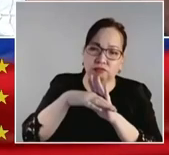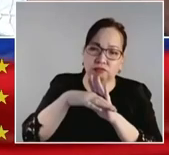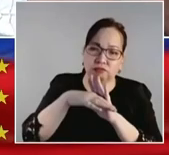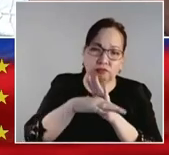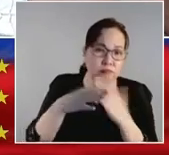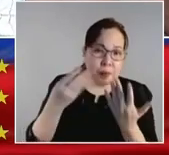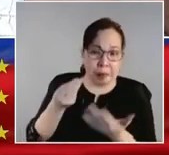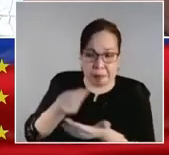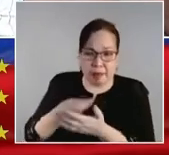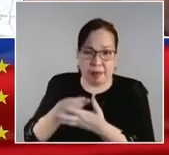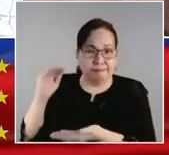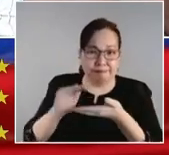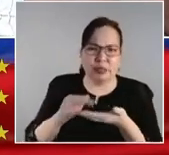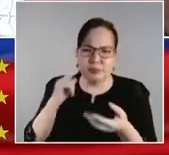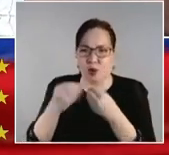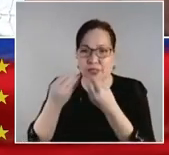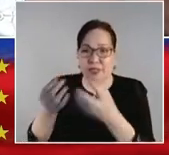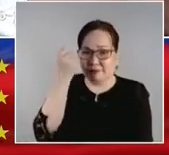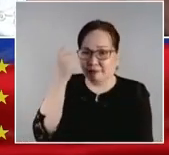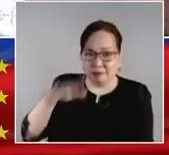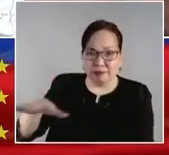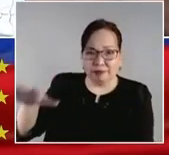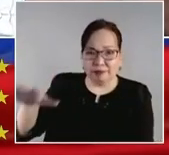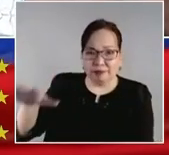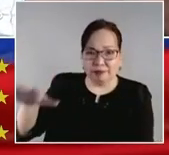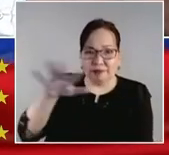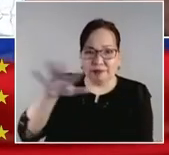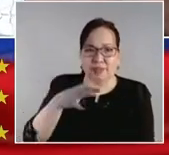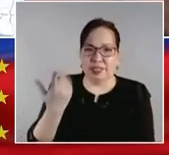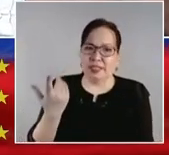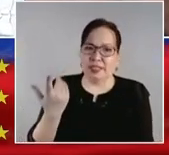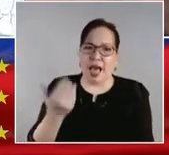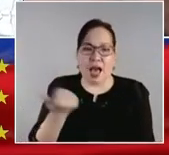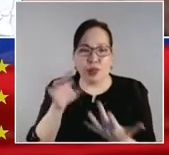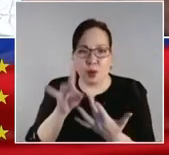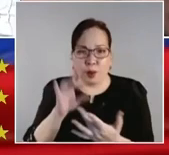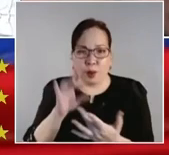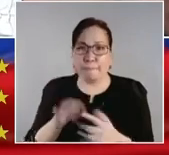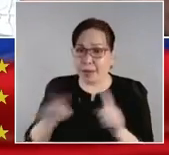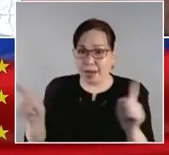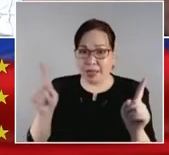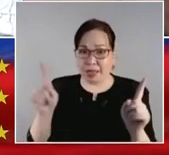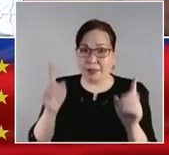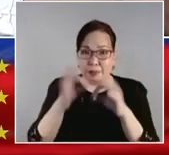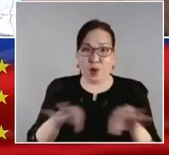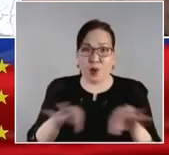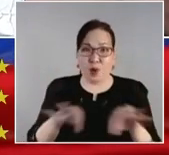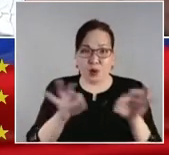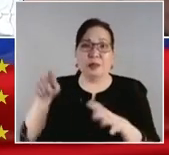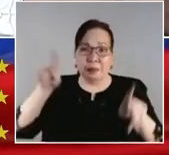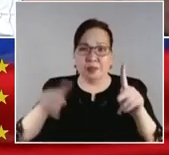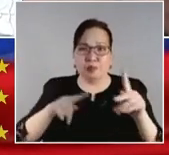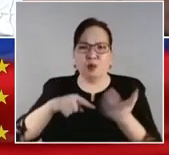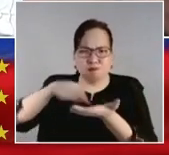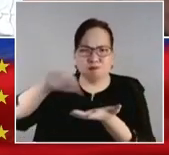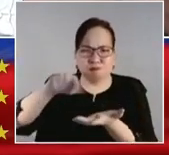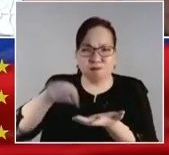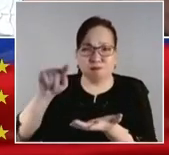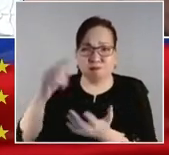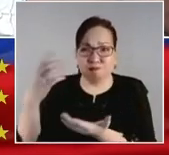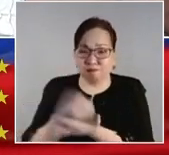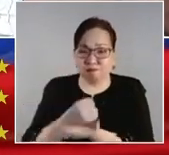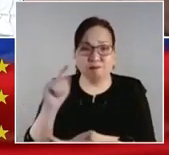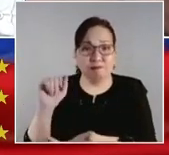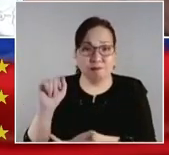Pero ang importante ho dito, tax compliance. Eh. Mm. Yun po ang kailangan nating unahin. Tax compliance